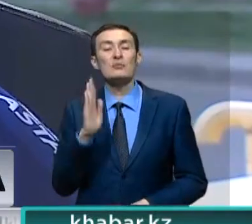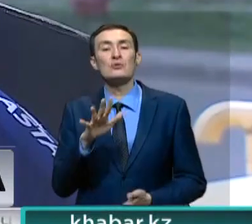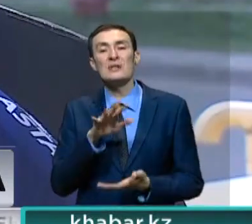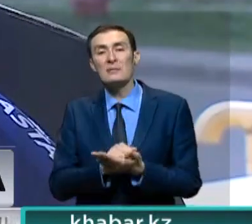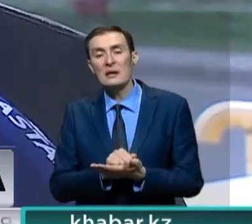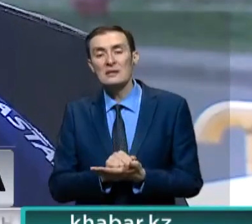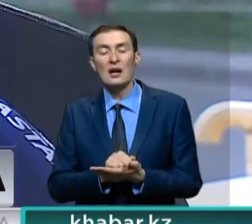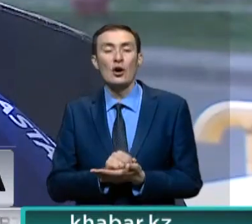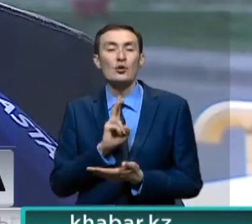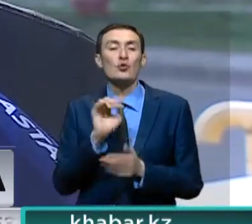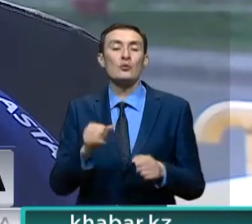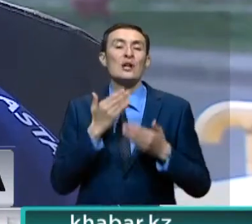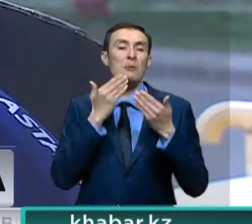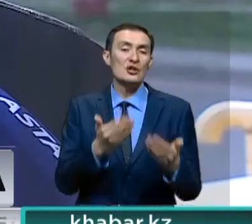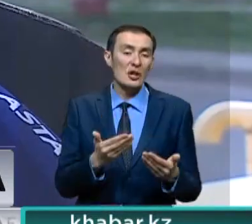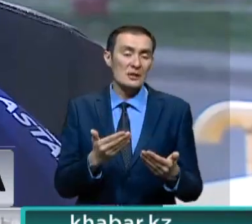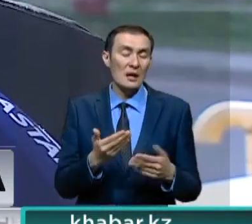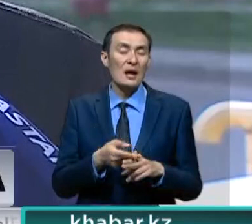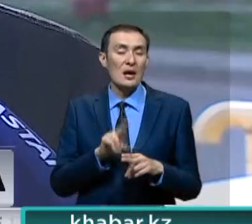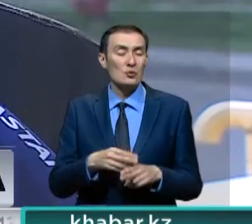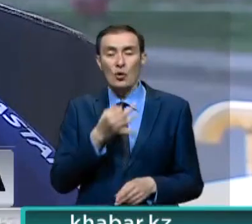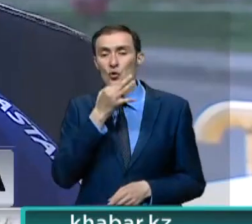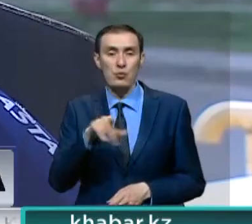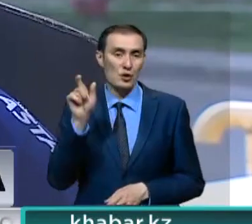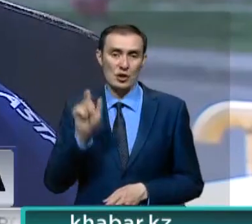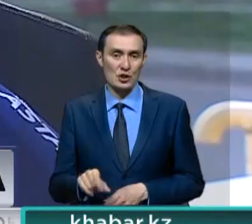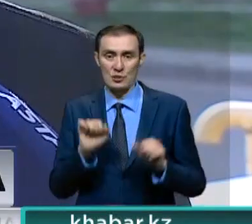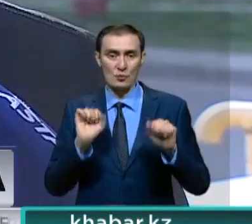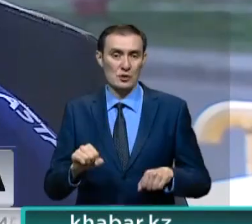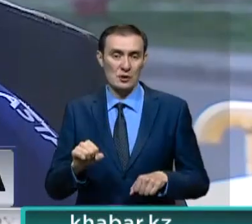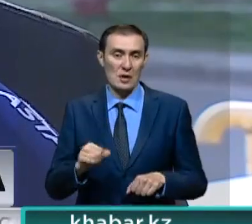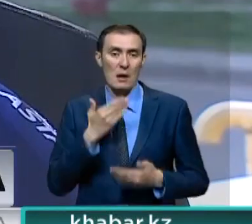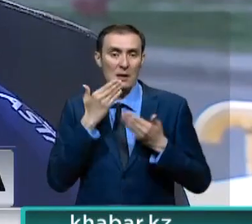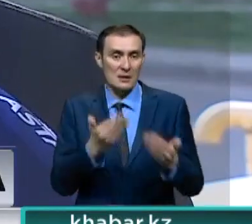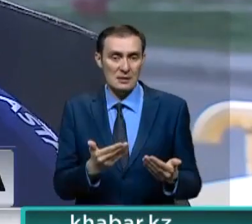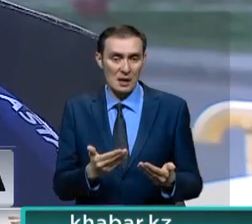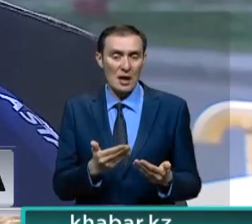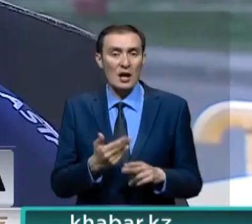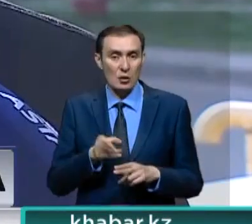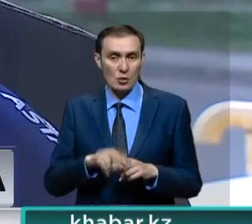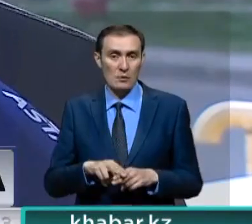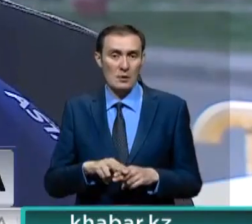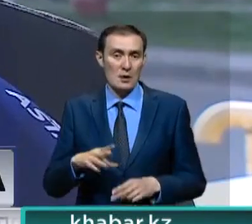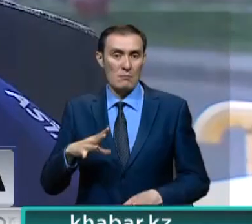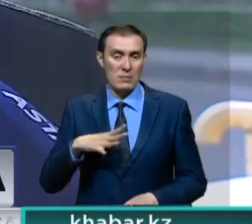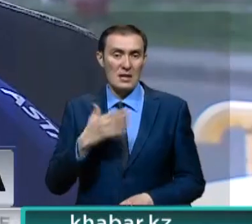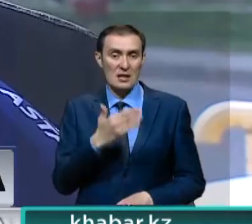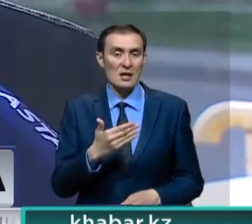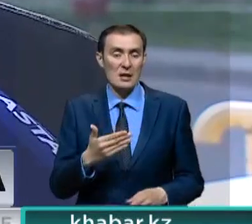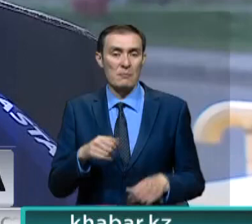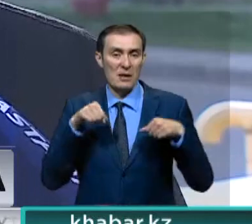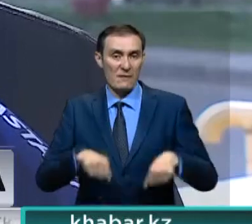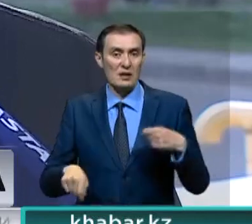кто может туда обращаться, конечно, любой гражданин нашей республики, которые были их